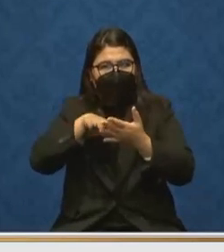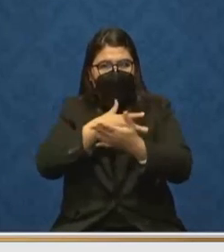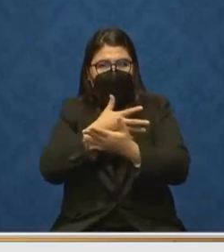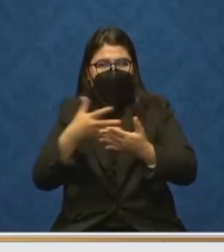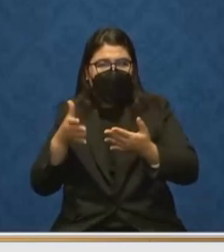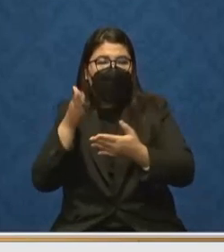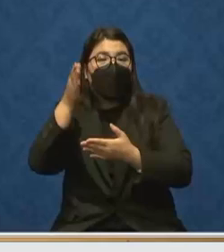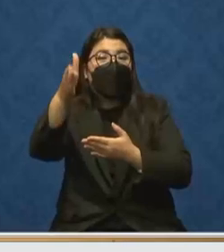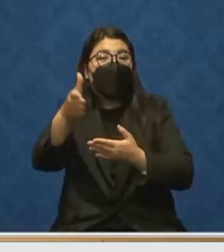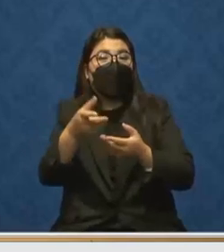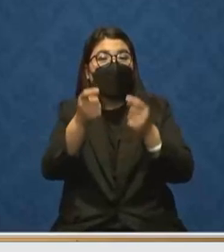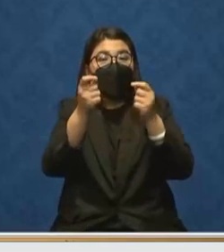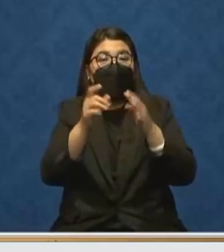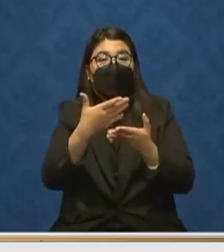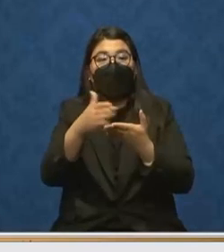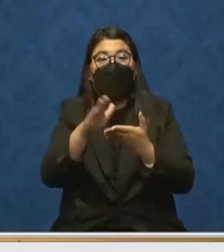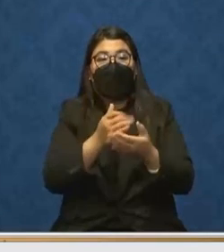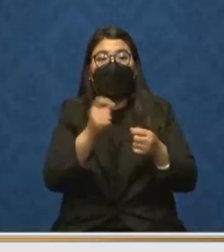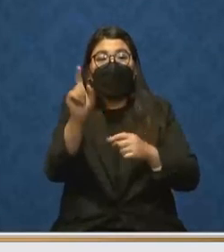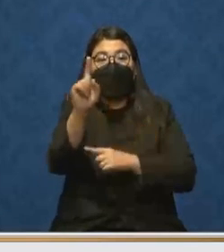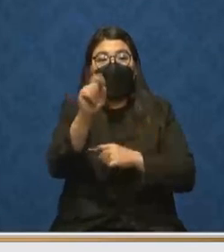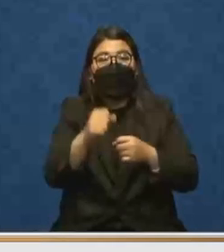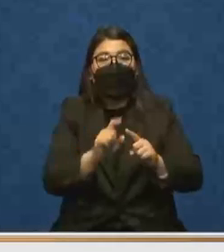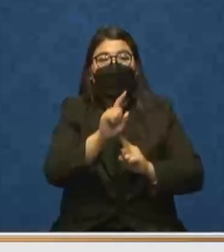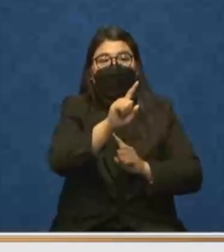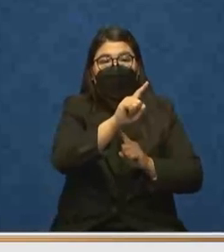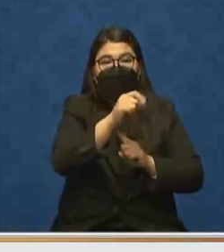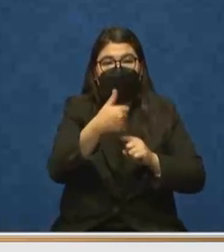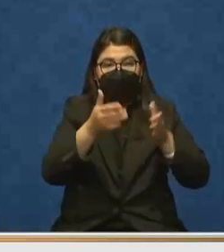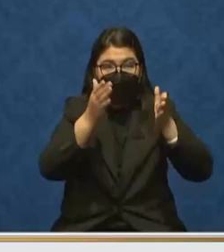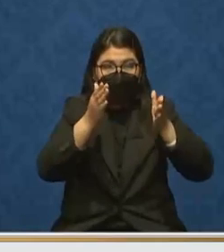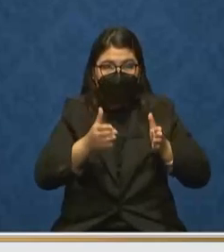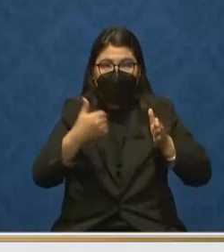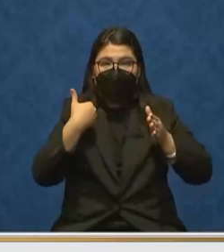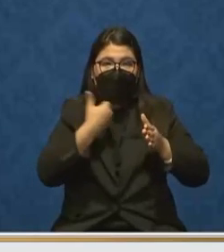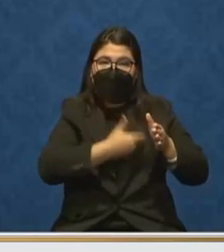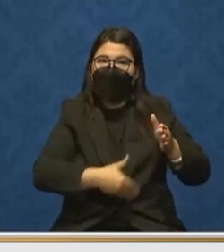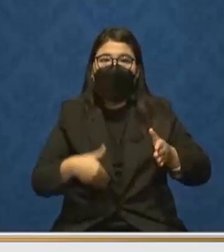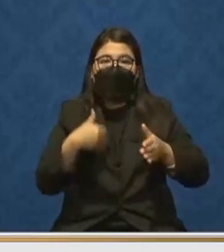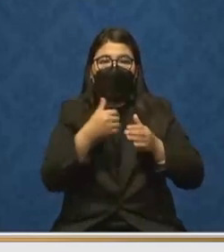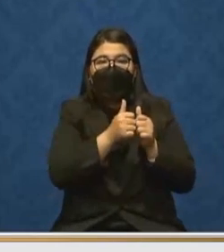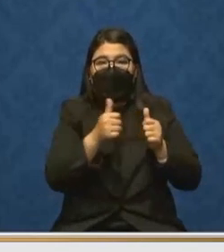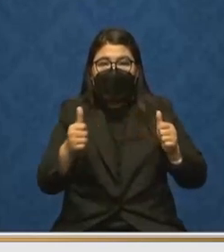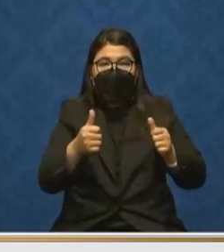ดังนี้ 1. การเสริมสร้างให้คนมีสุขภาวะที่ดีงบประมาณ